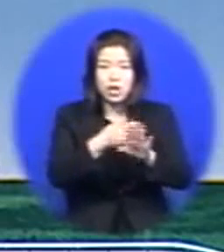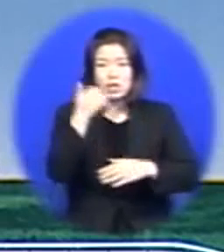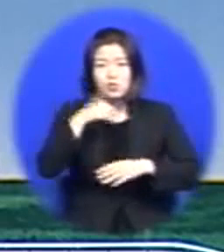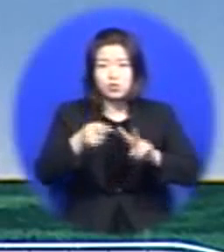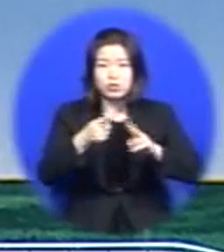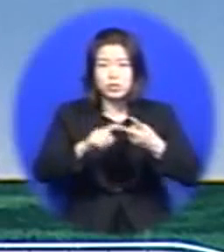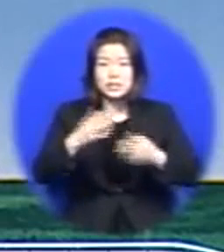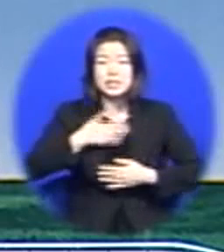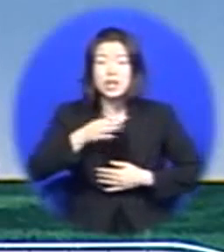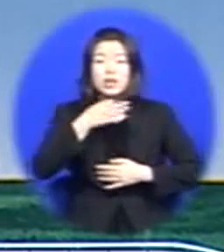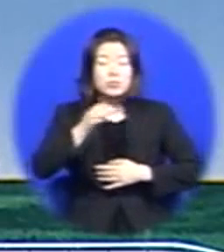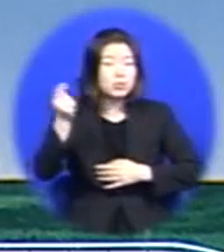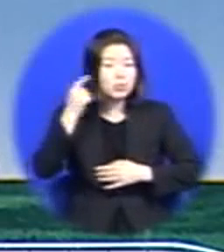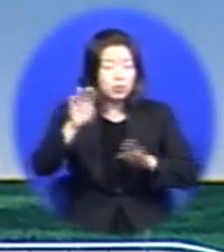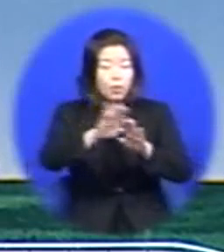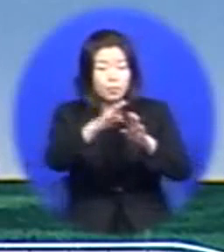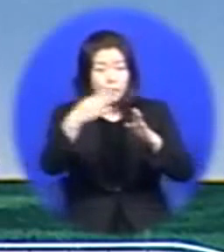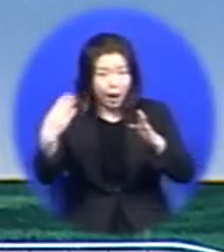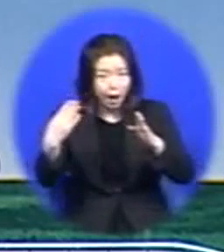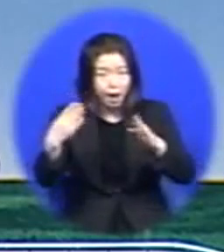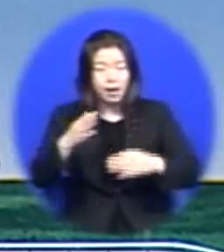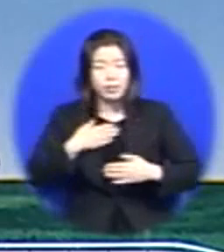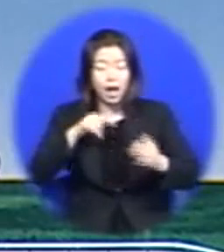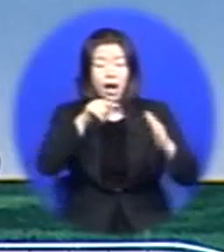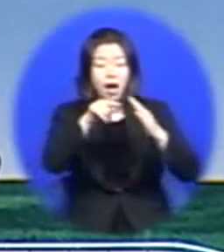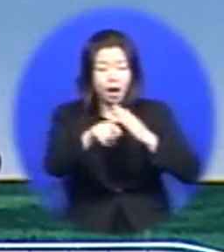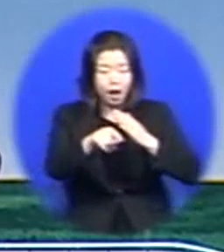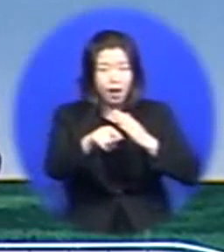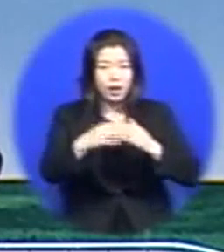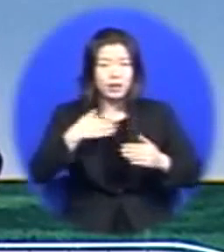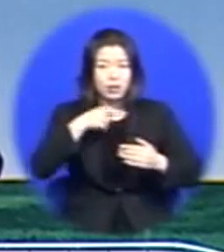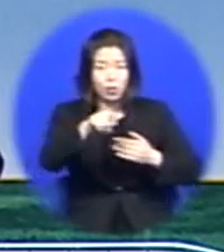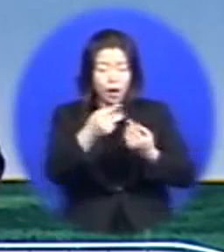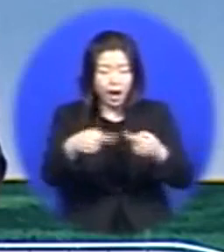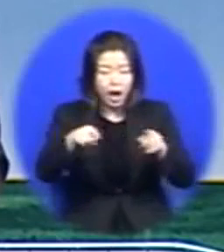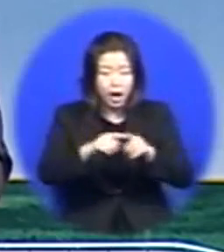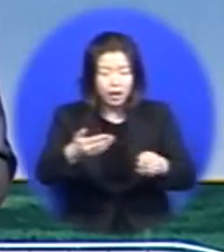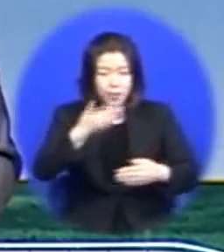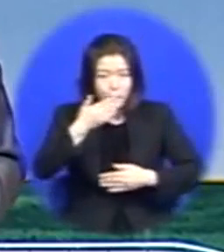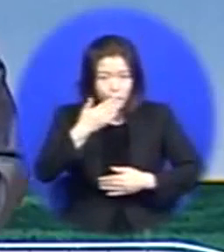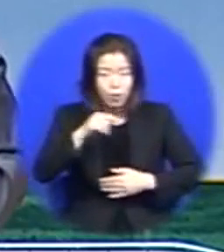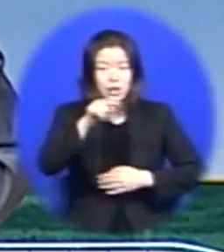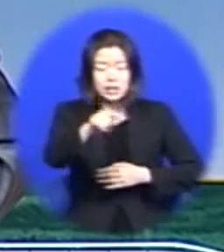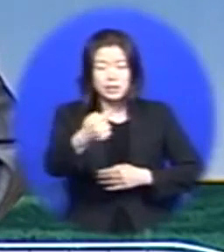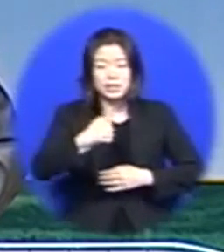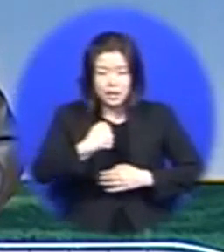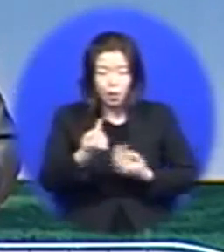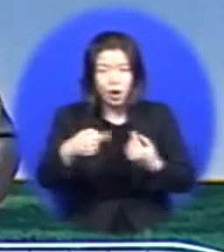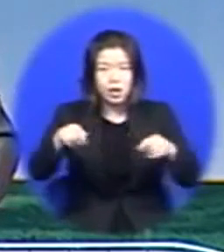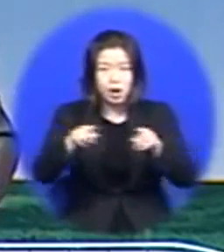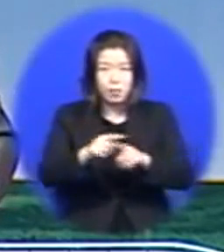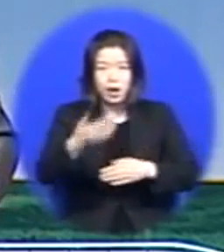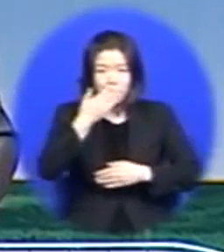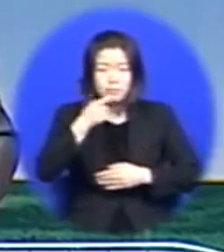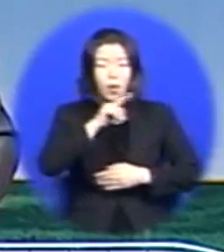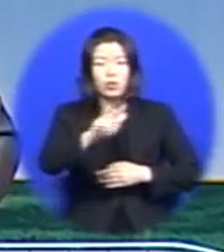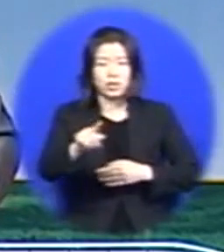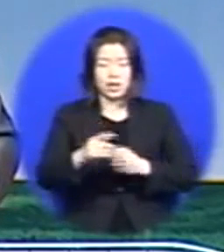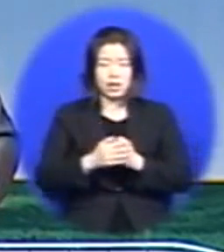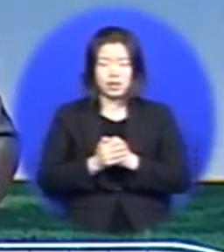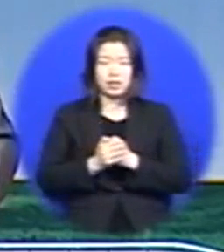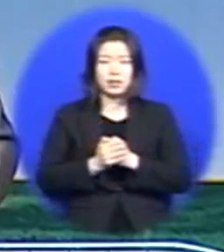내 음성을 듣고 문을 열면 내가 그에게로 들어가 그와 더불어 먹고 그는 나와 더불어 먹으리라.